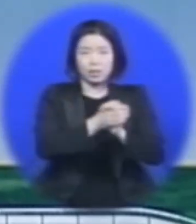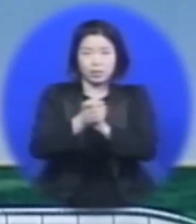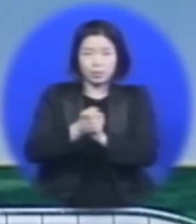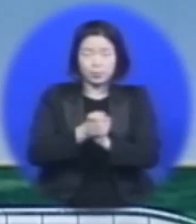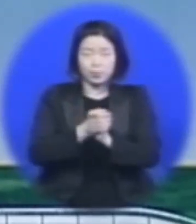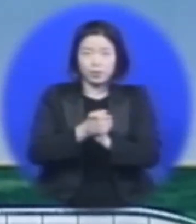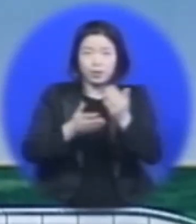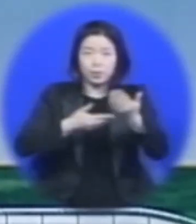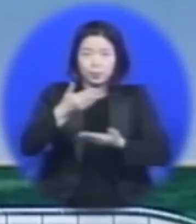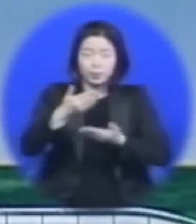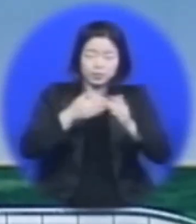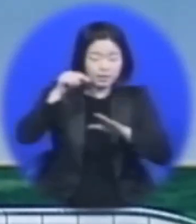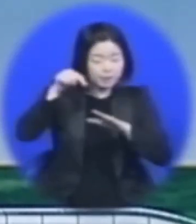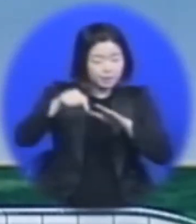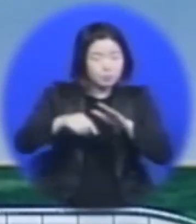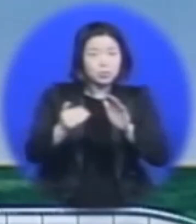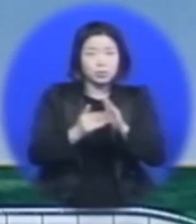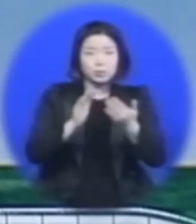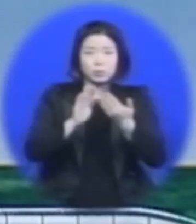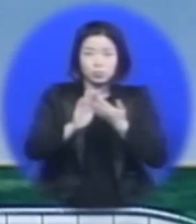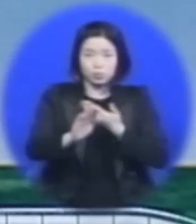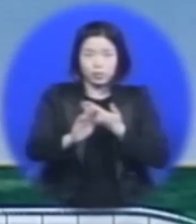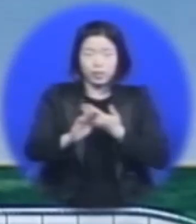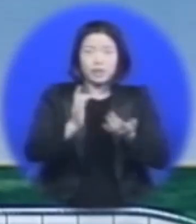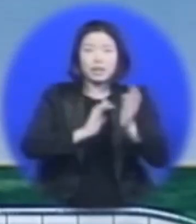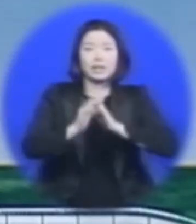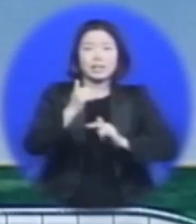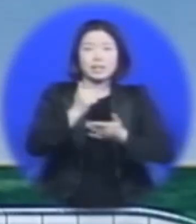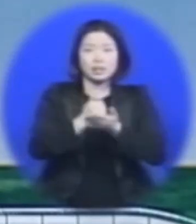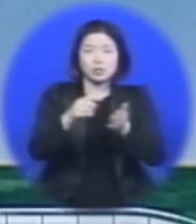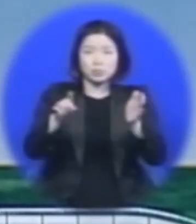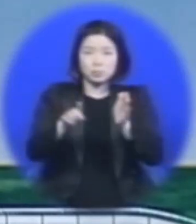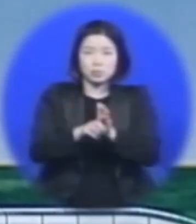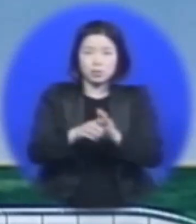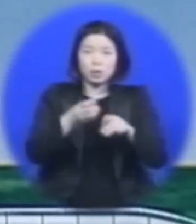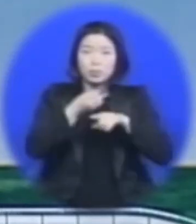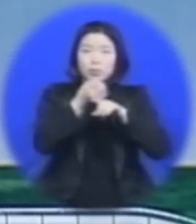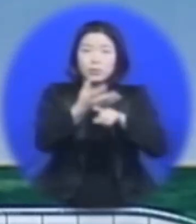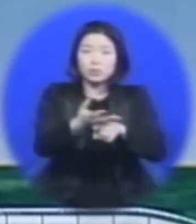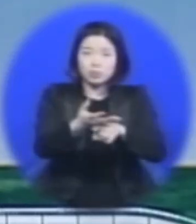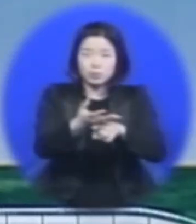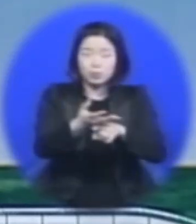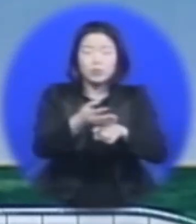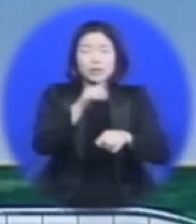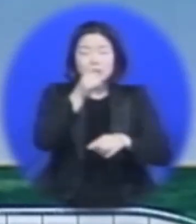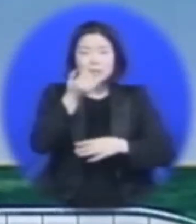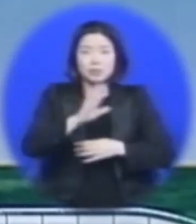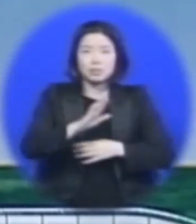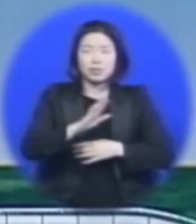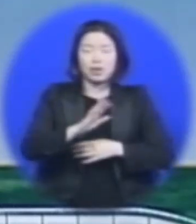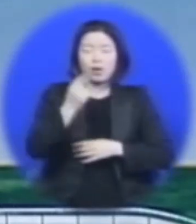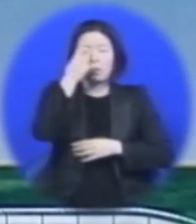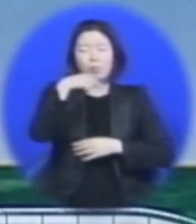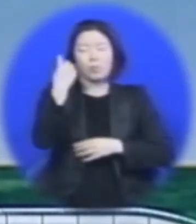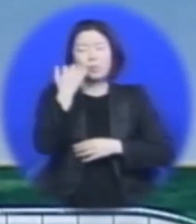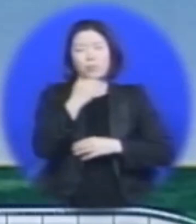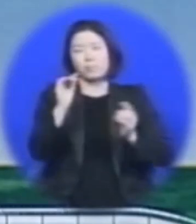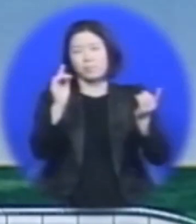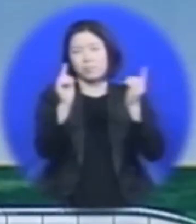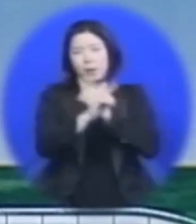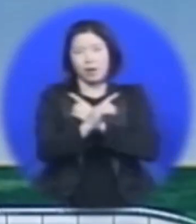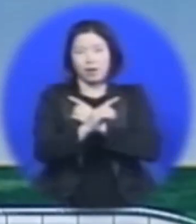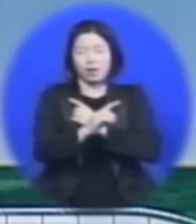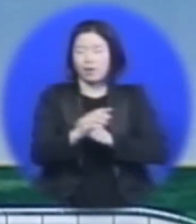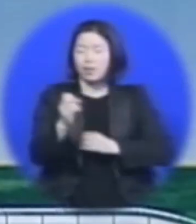난 다음에 예수를 믿으라고 전도를 해 봤더니 아니나 다를까 안색이 싹 변하면서